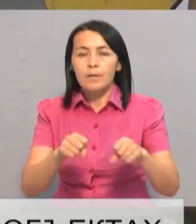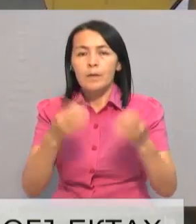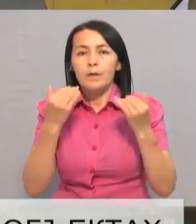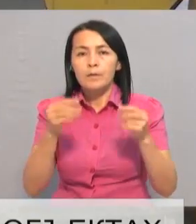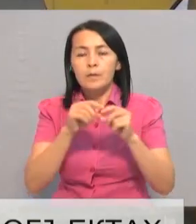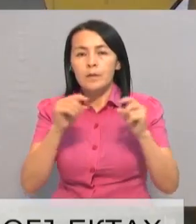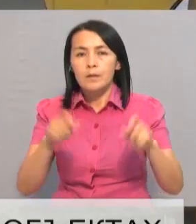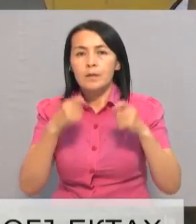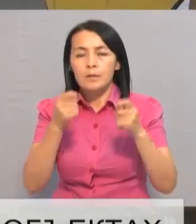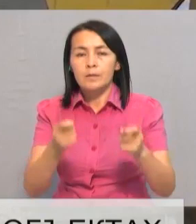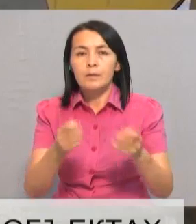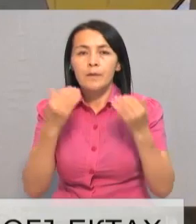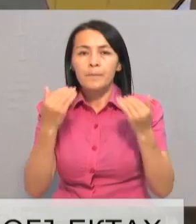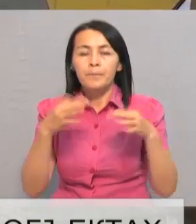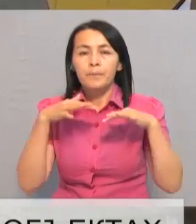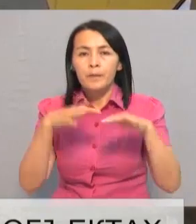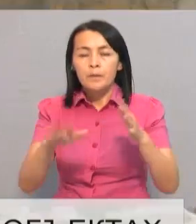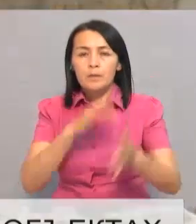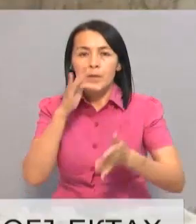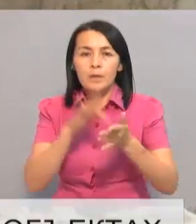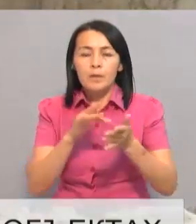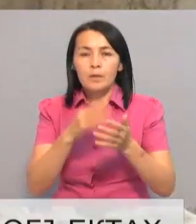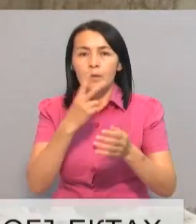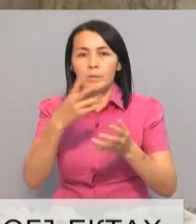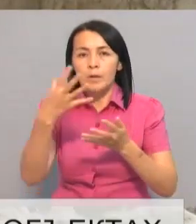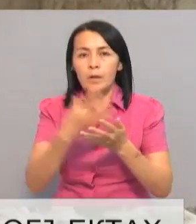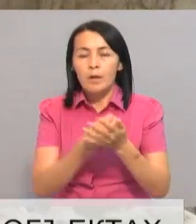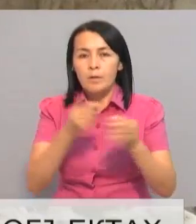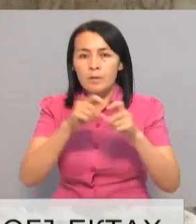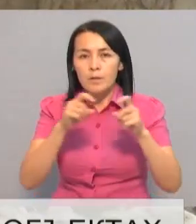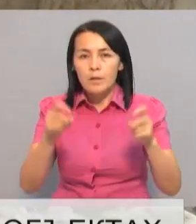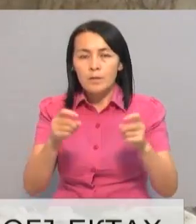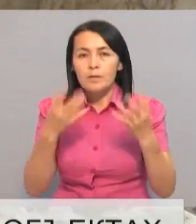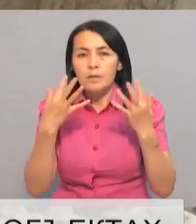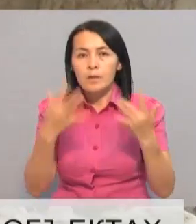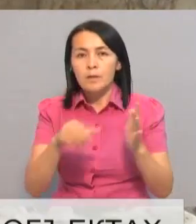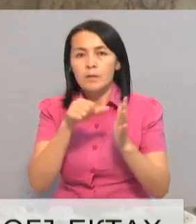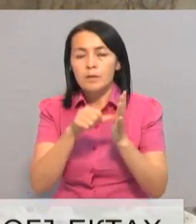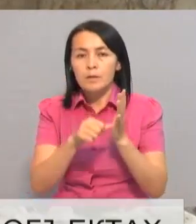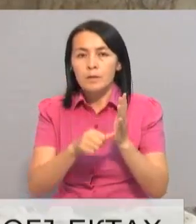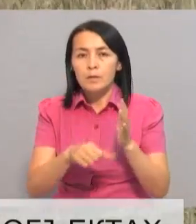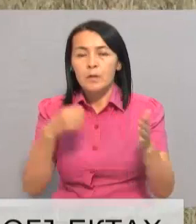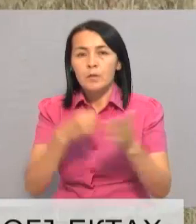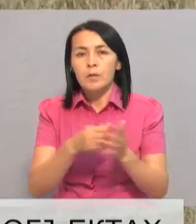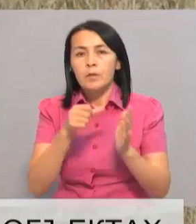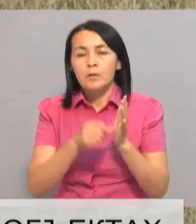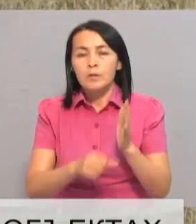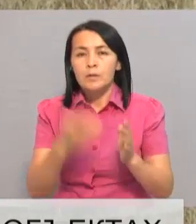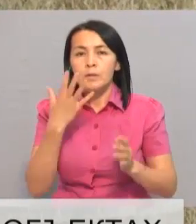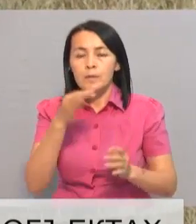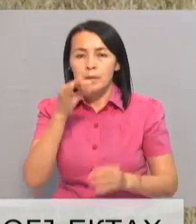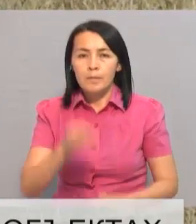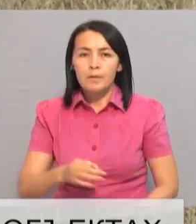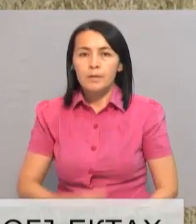подключения к канализационной системе. В результате в городе показатель охвата канализации увеличится с 60